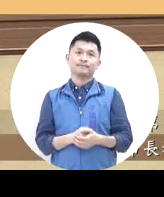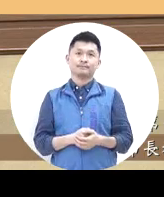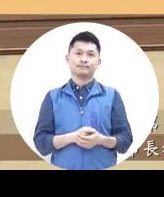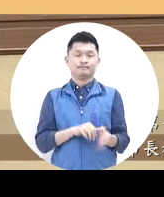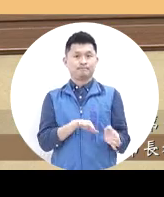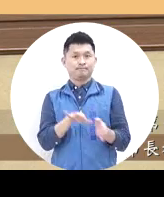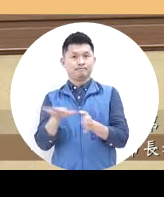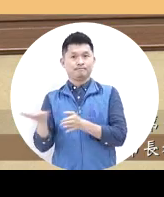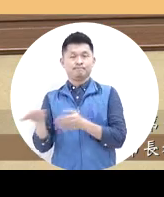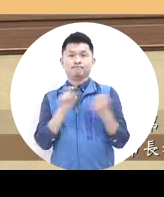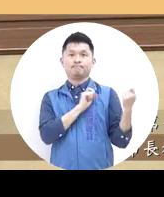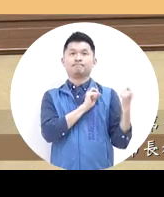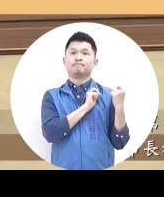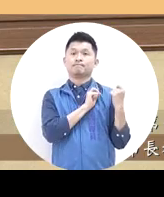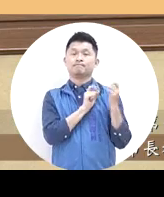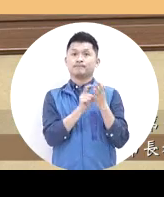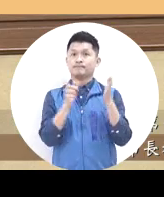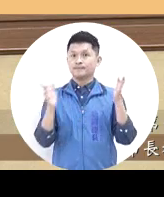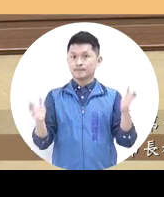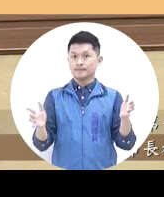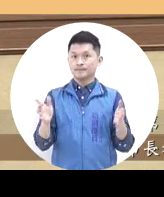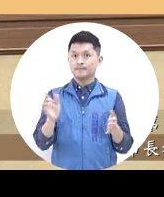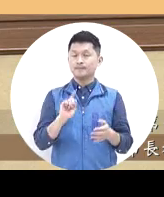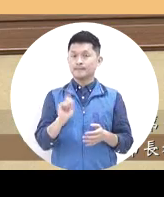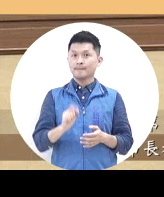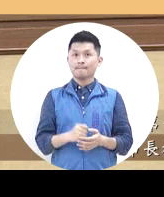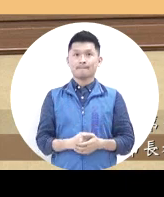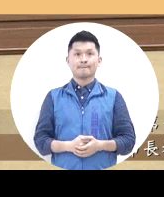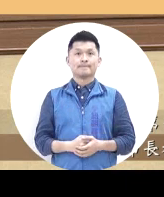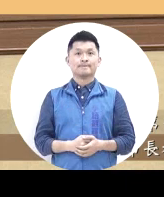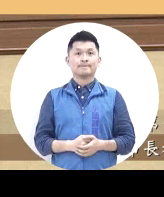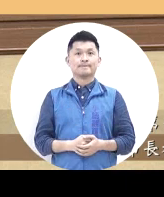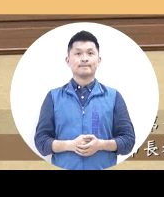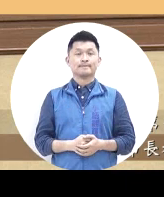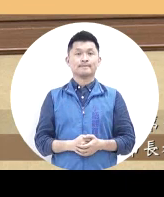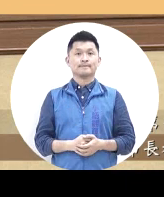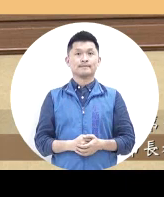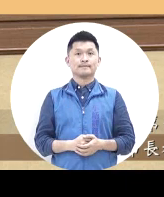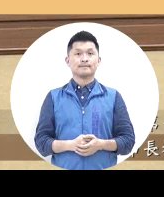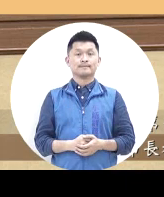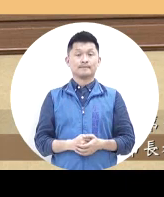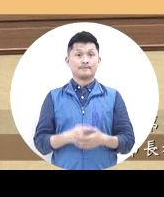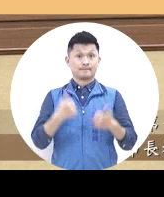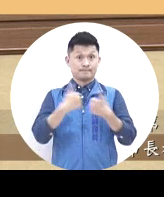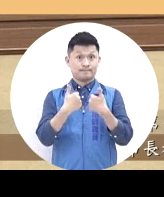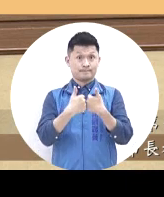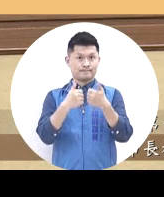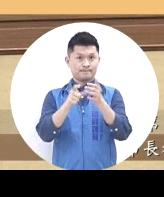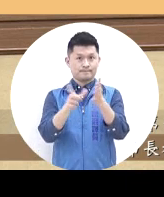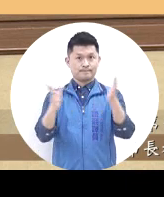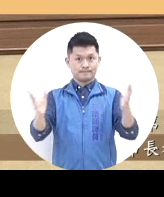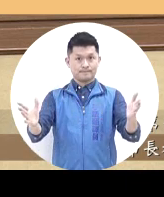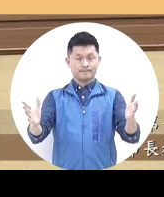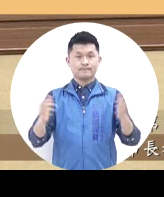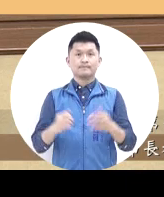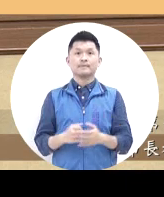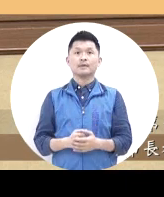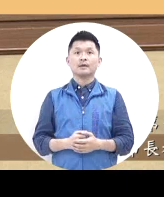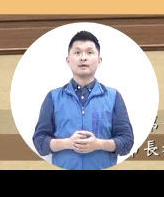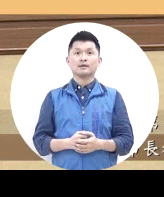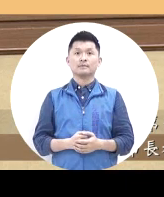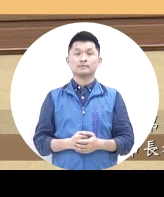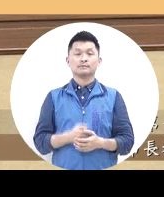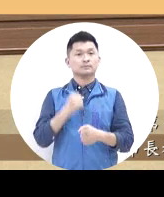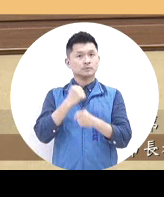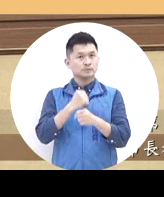在这段时间，我们在这个当中的会期，我们仍然有很多的工